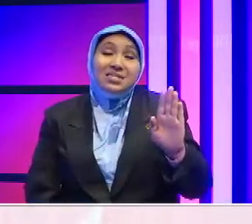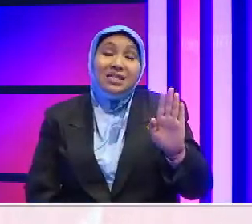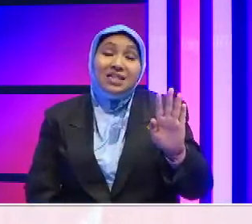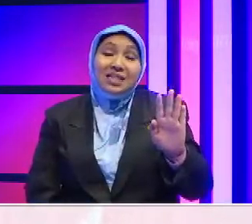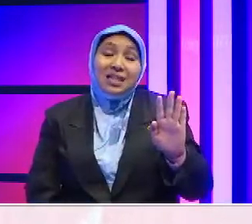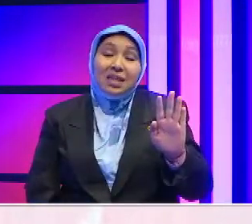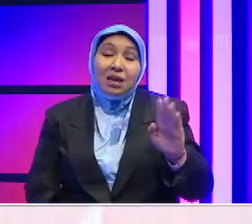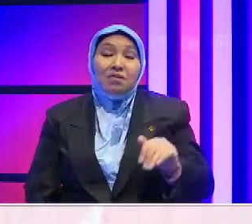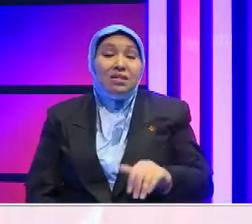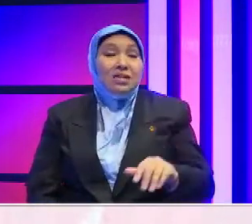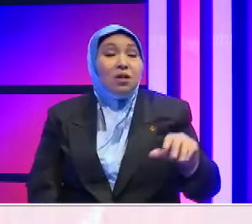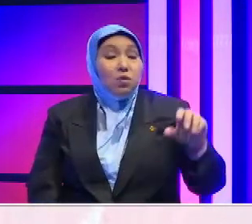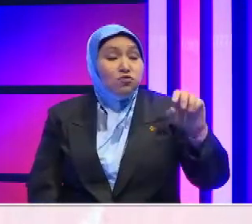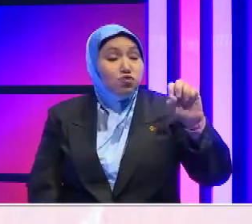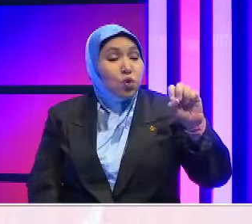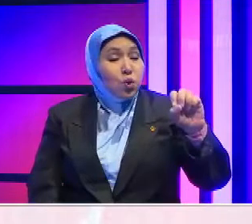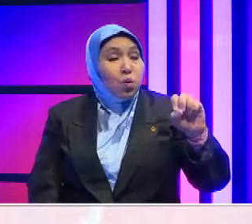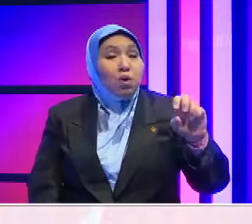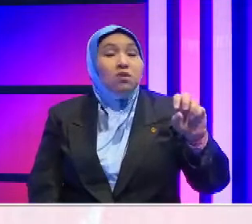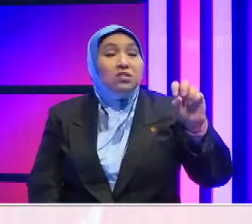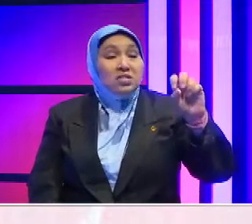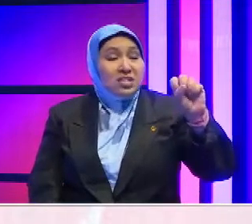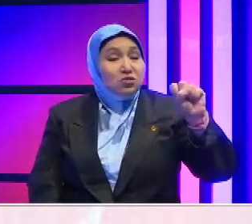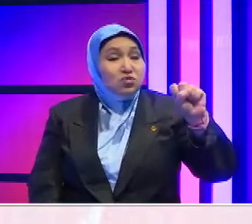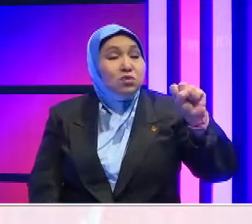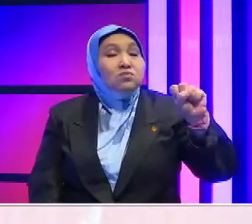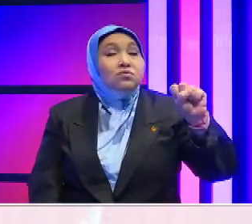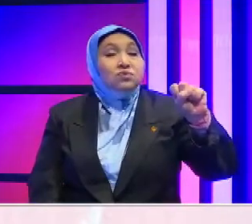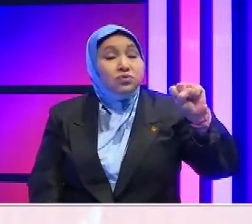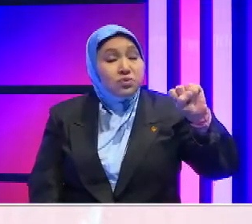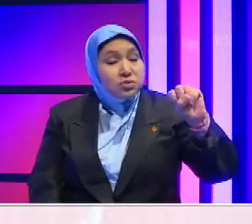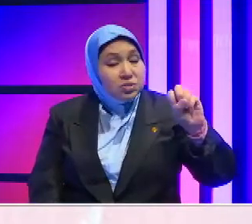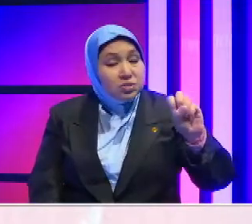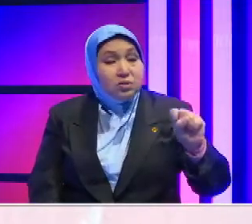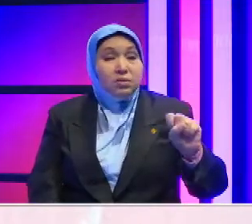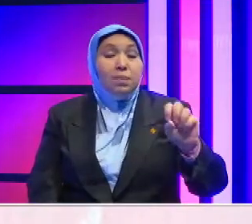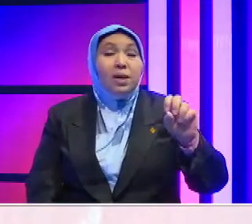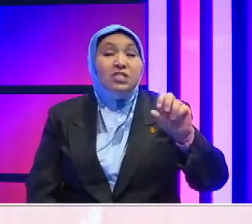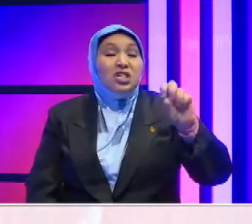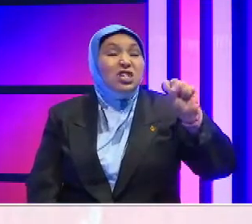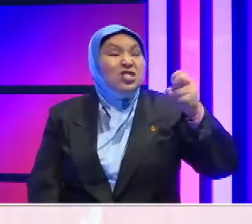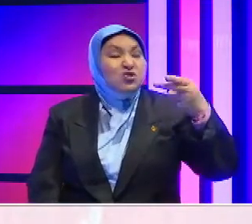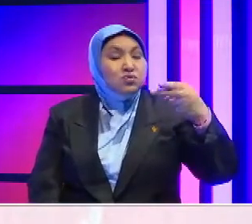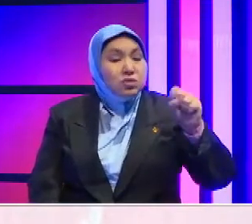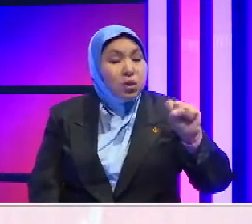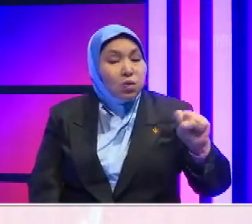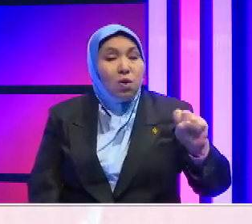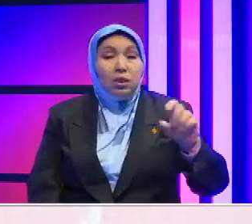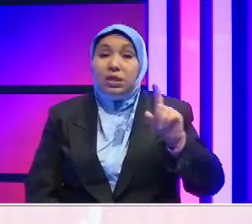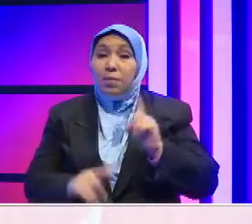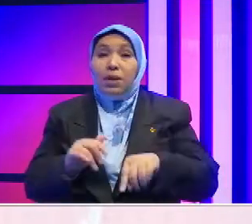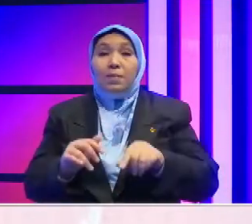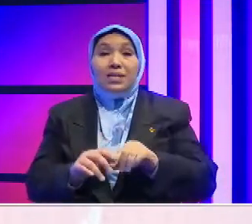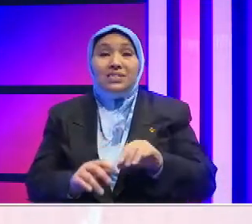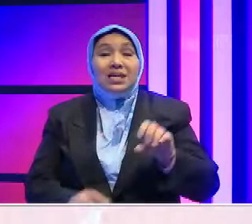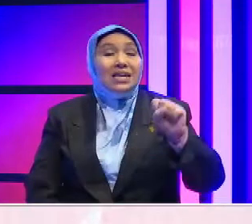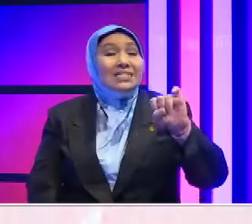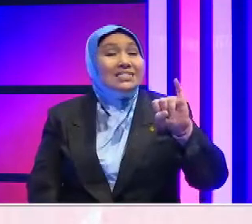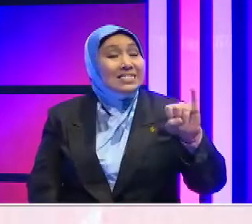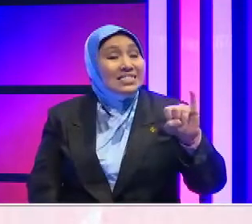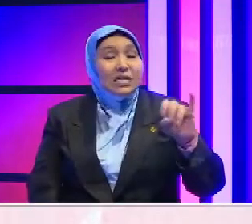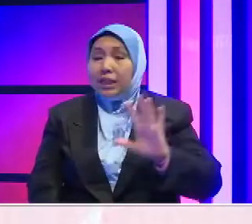Sri sloto sirotol ladzina an'amta alaihim tidak boleh baca